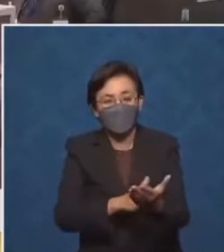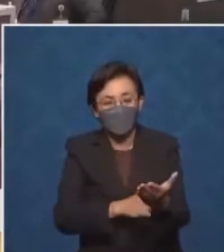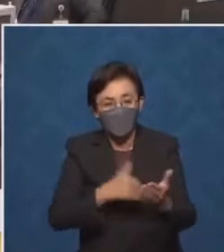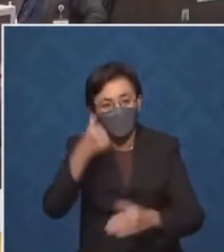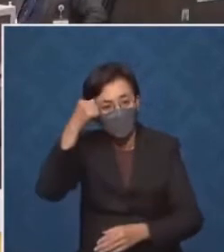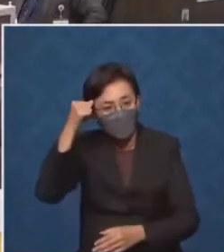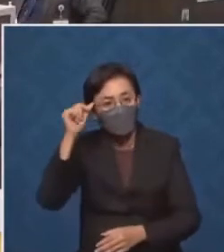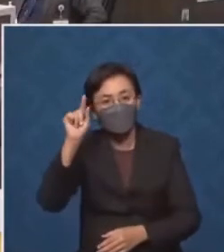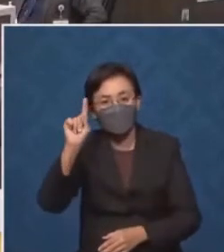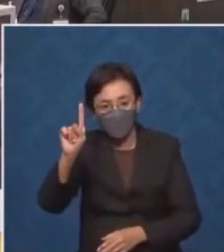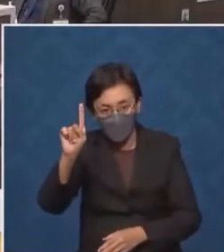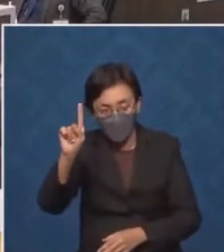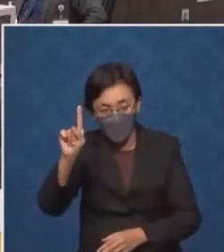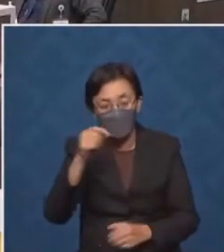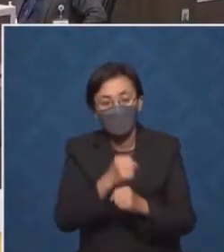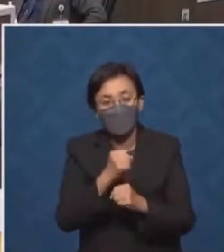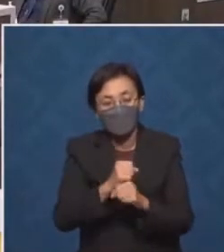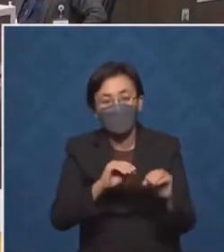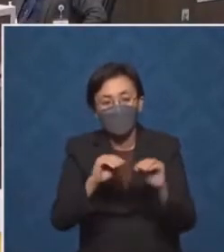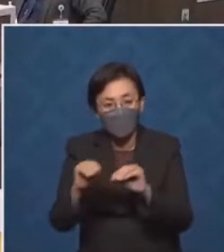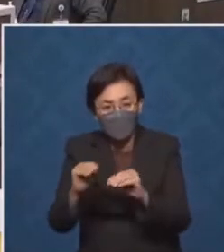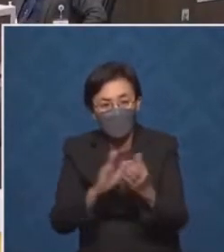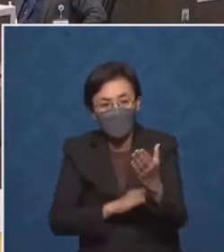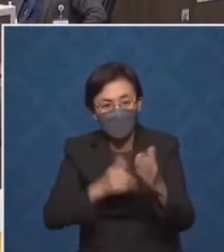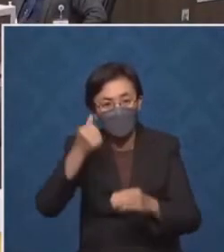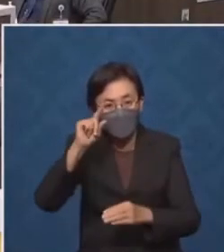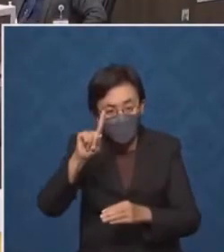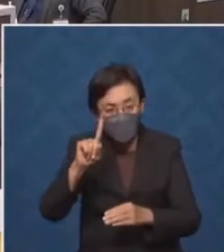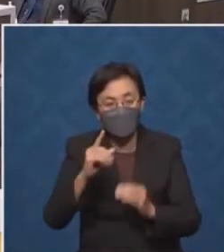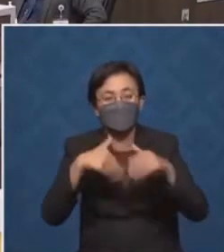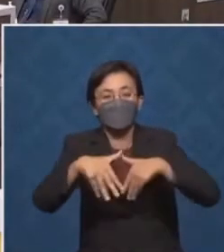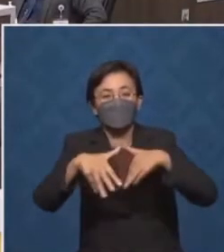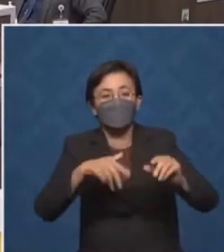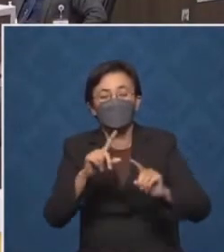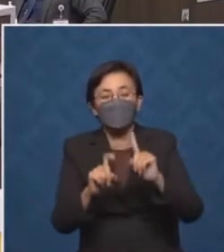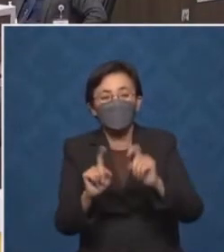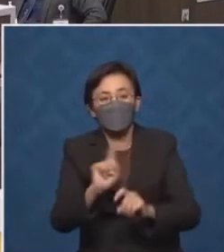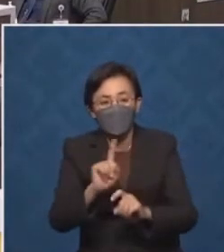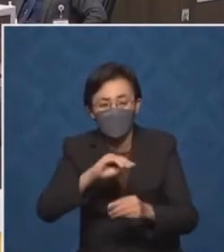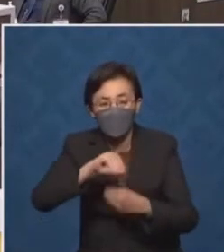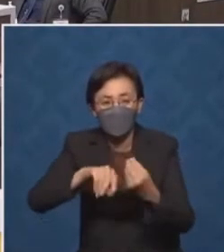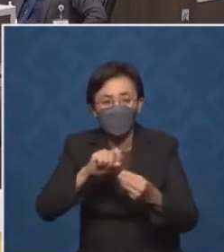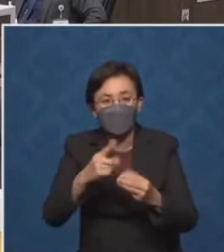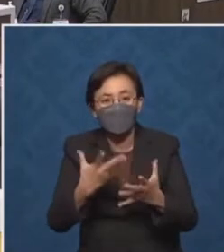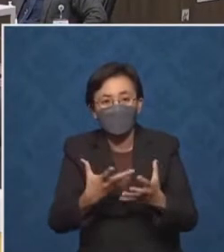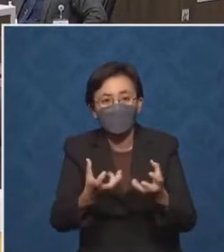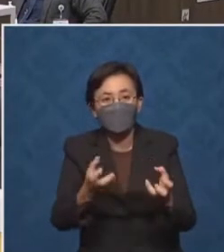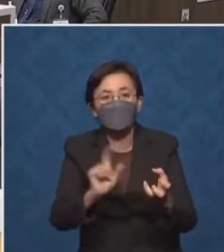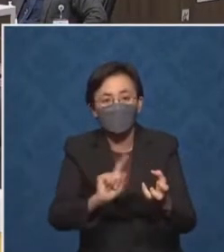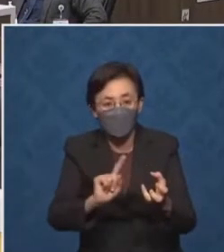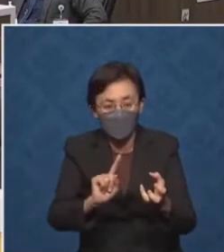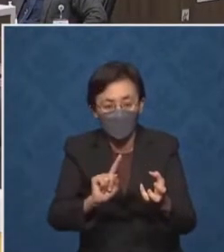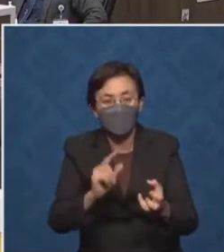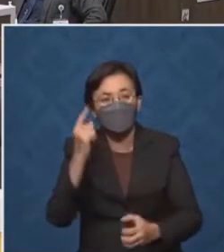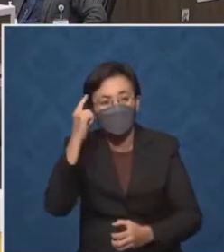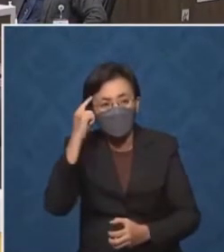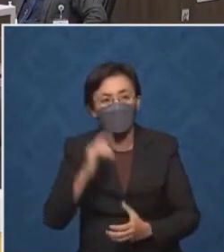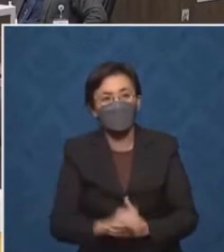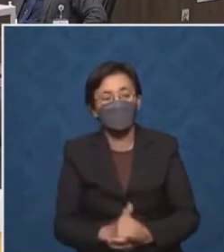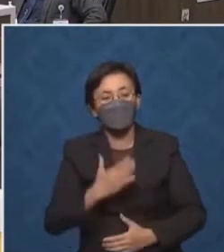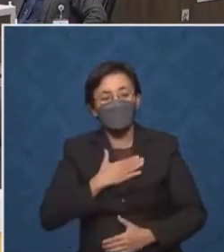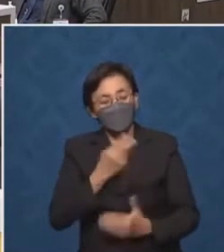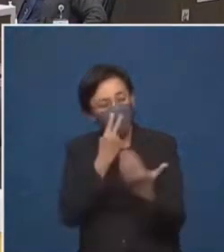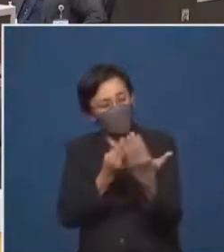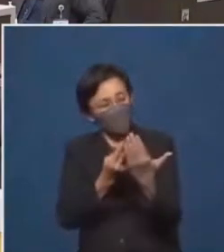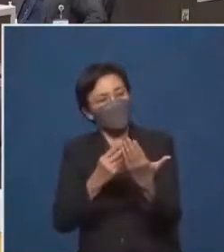จะทำให้ประชาชนเสียชีวิตมากแ่ไหนและใหเศรษฐกิพังพินาขนาดไหนผมอ่านี่ผมดีใ